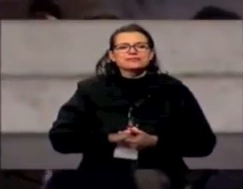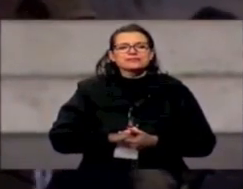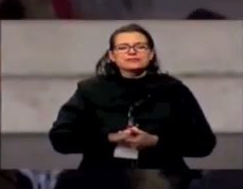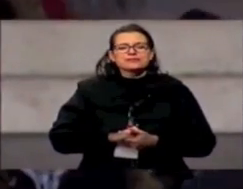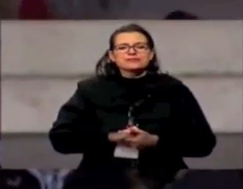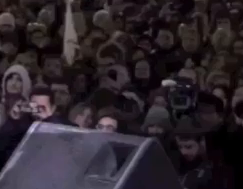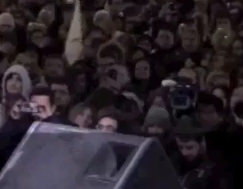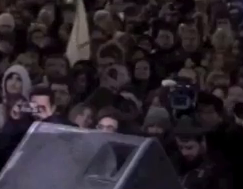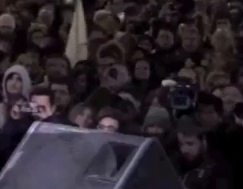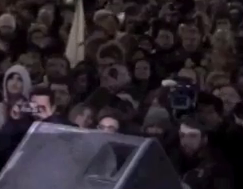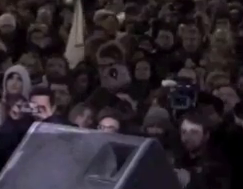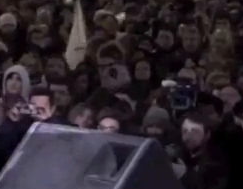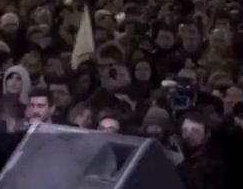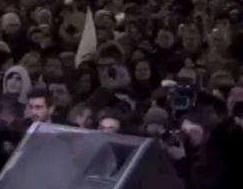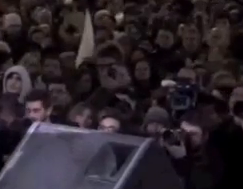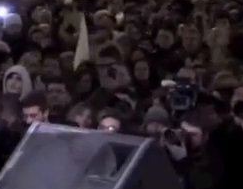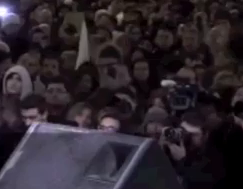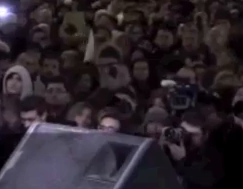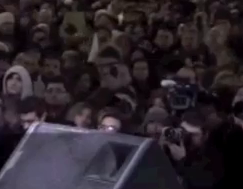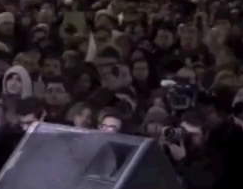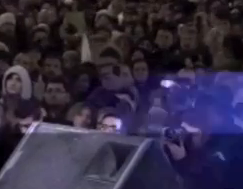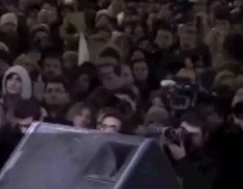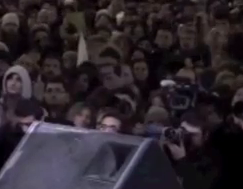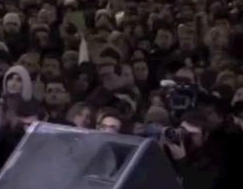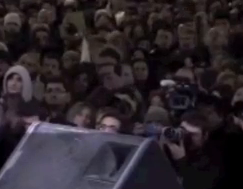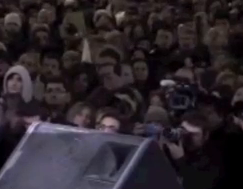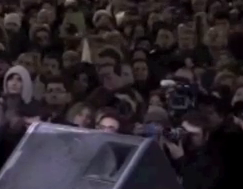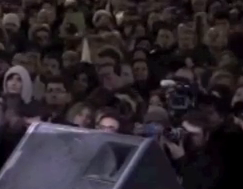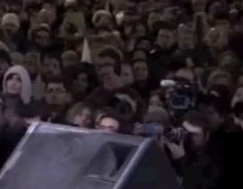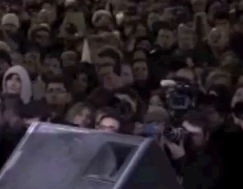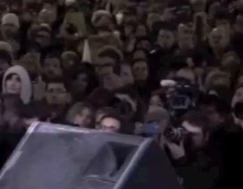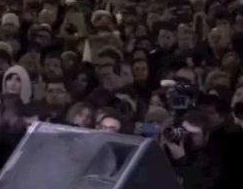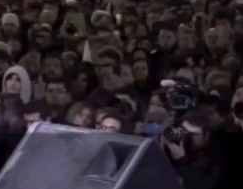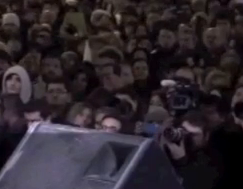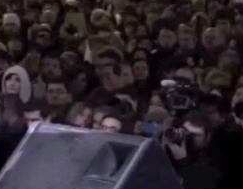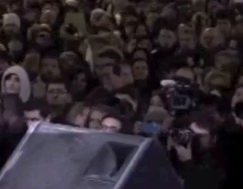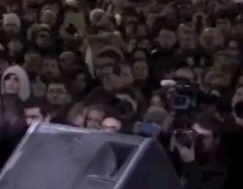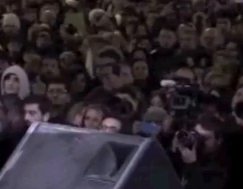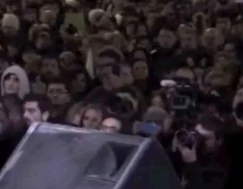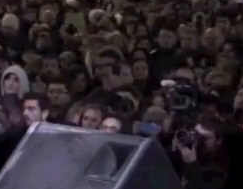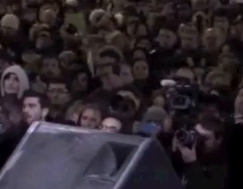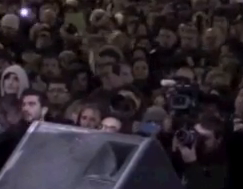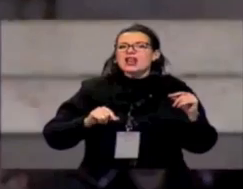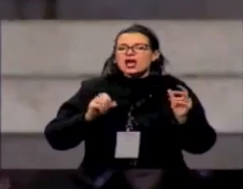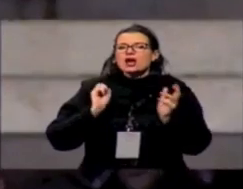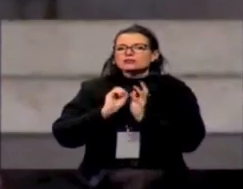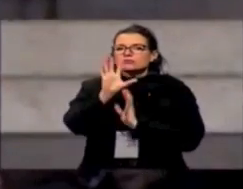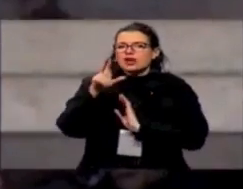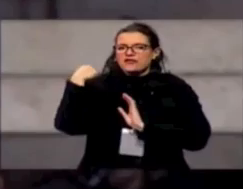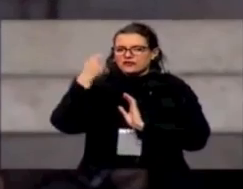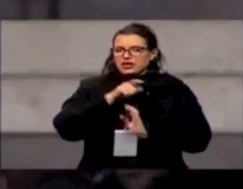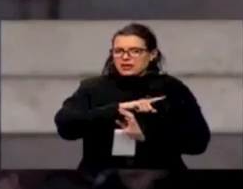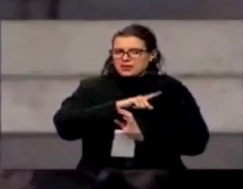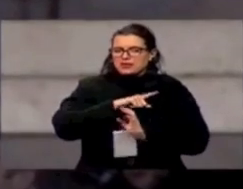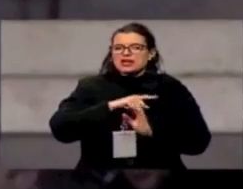iniziativa dei parlamentari 5 Stelle la trattativa stto mafia in Parlamento cioè l'unico posto dove andava